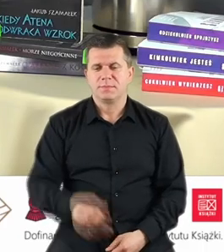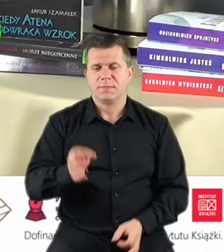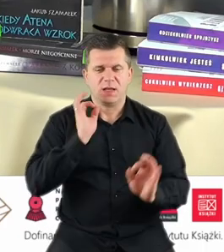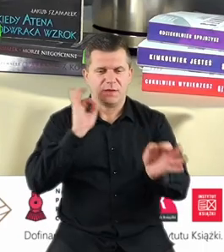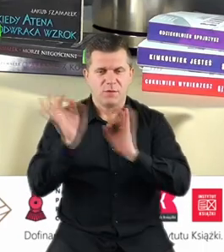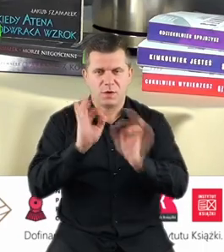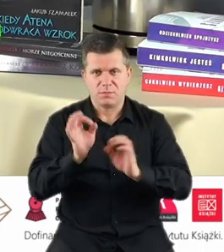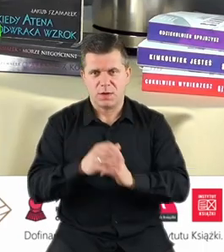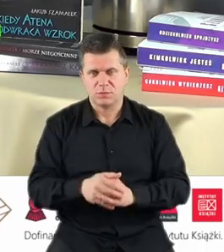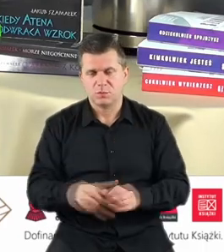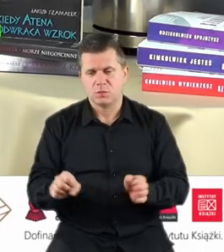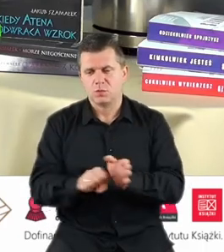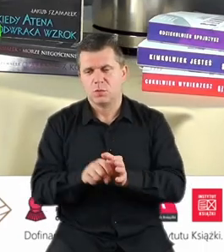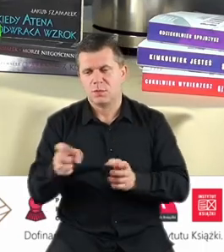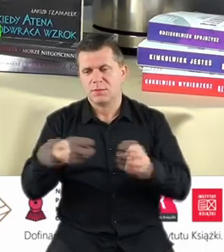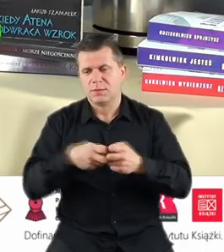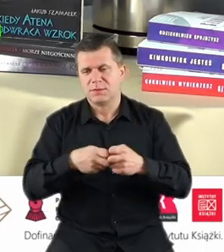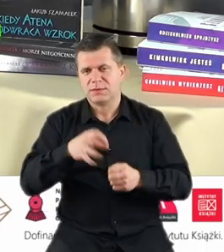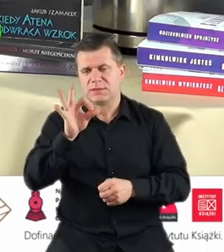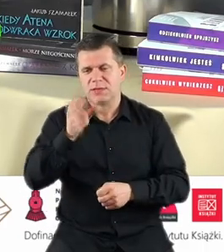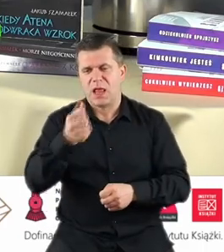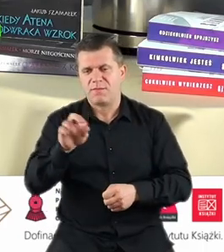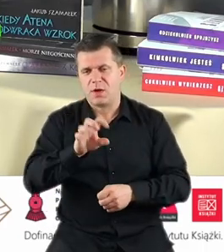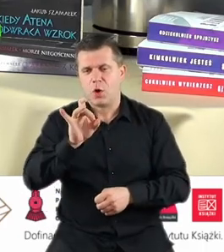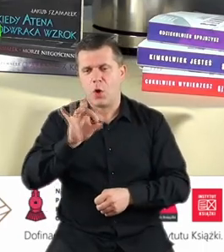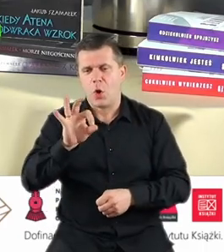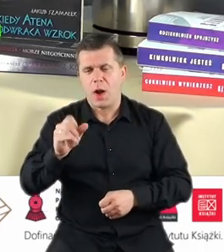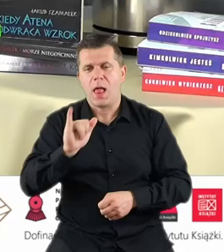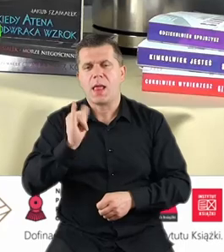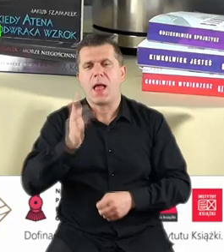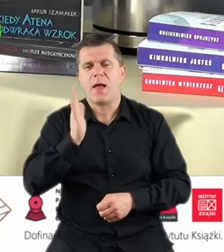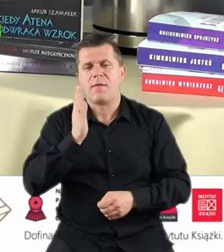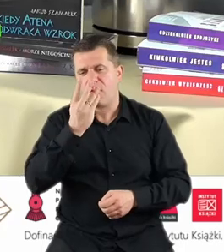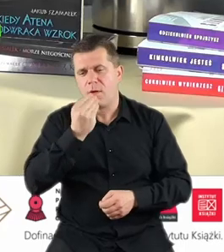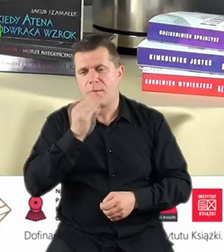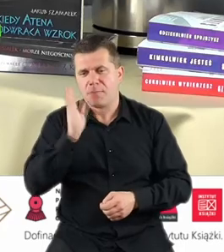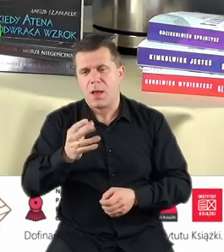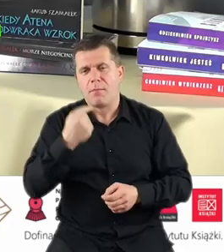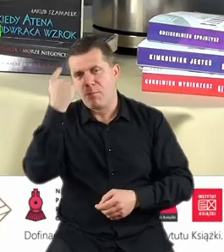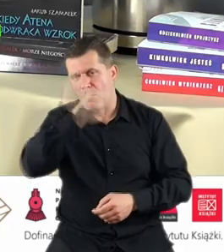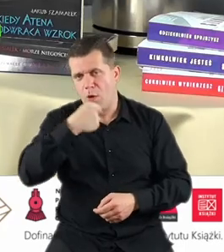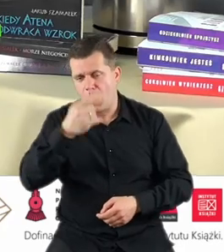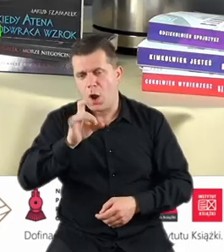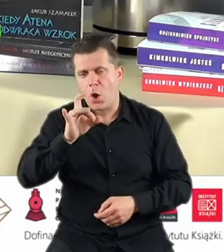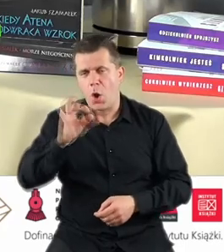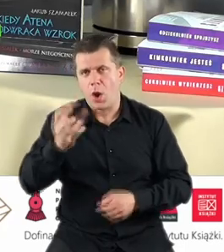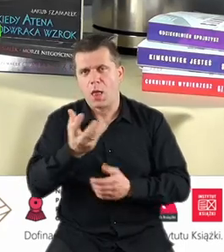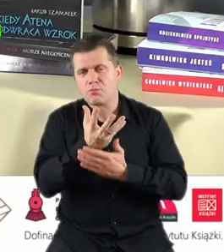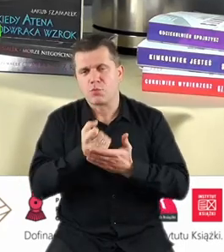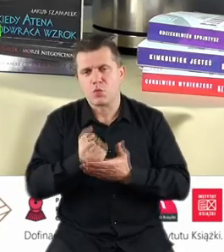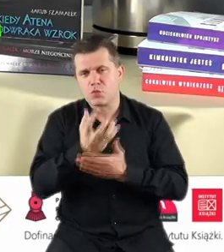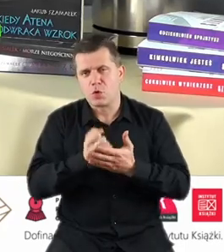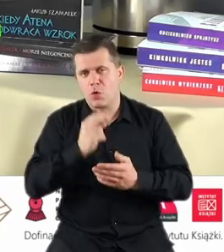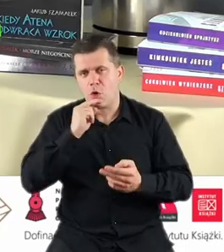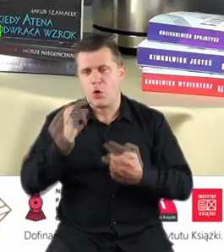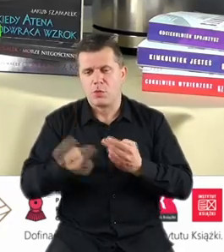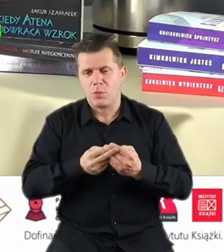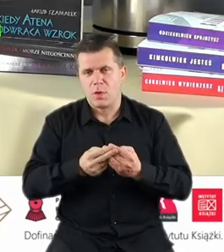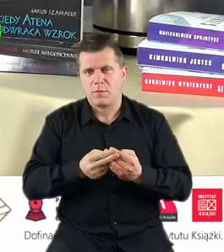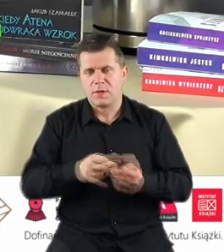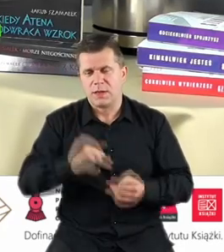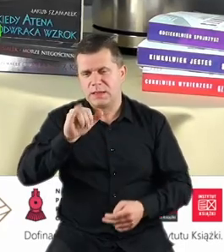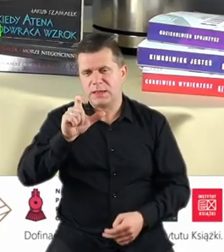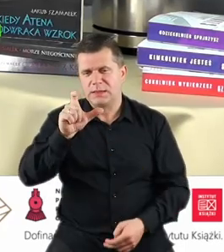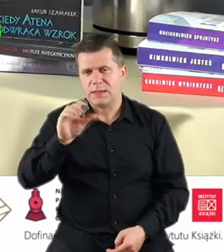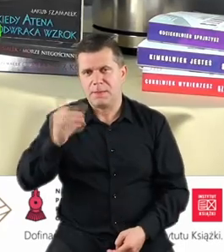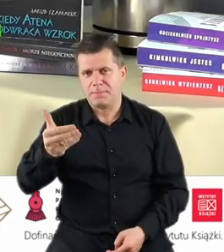danych. To szło do serwerów Google z zapytaniem, jaka będzie pogoda, a Google pobierał odpowiedź z